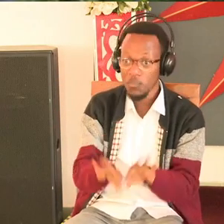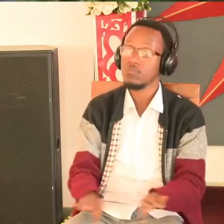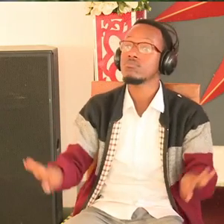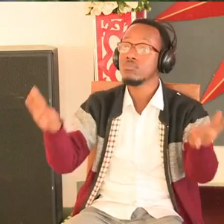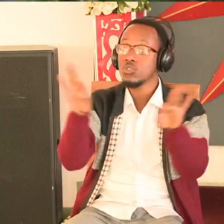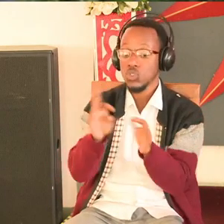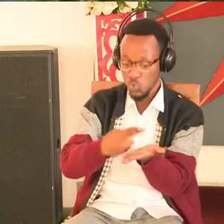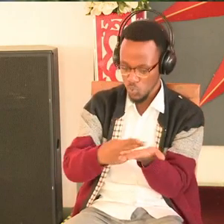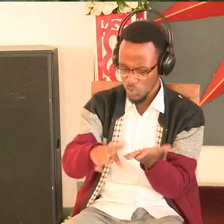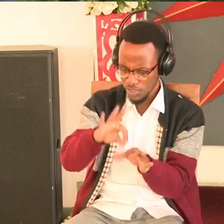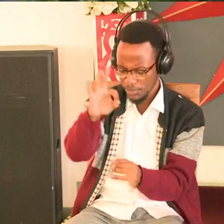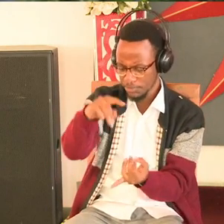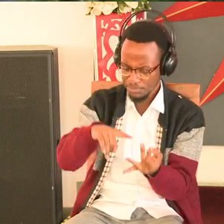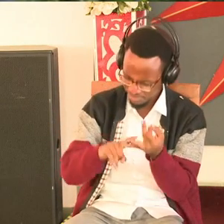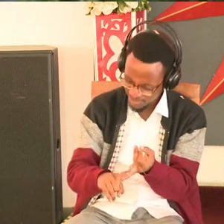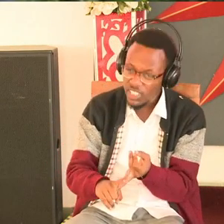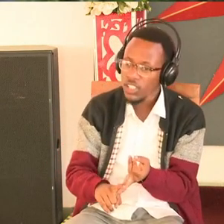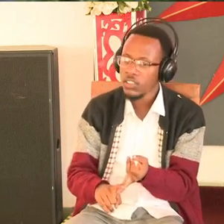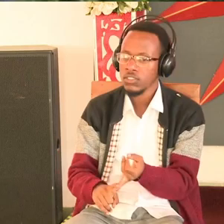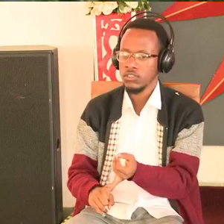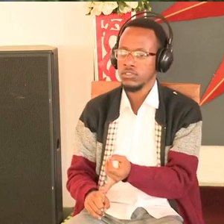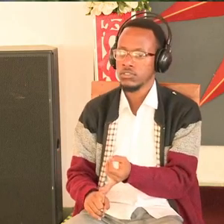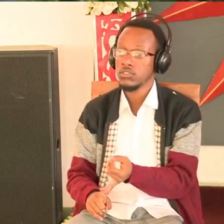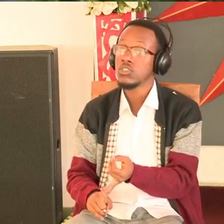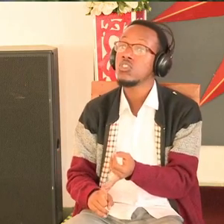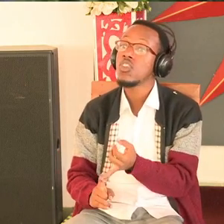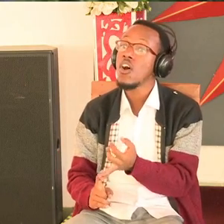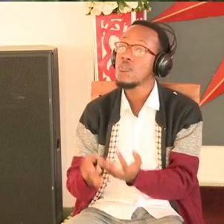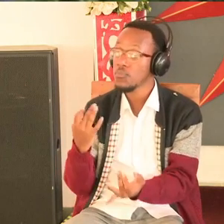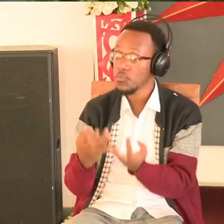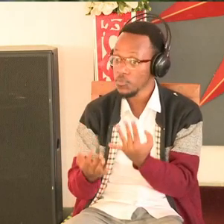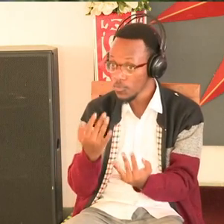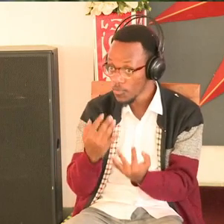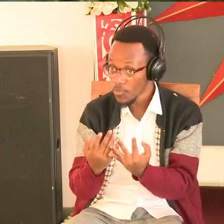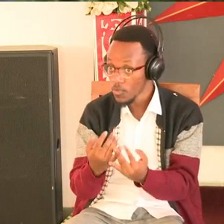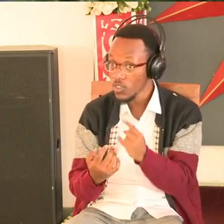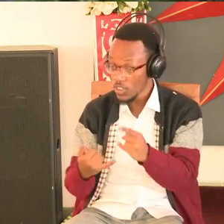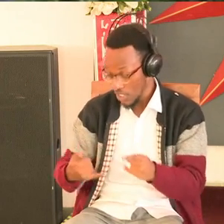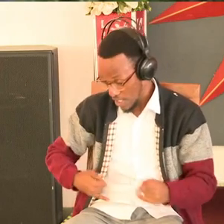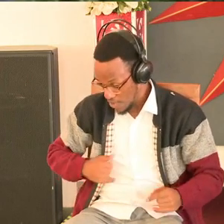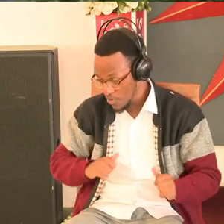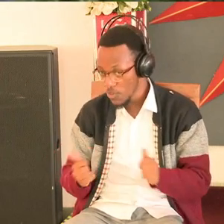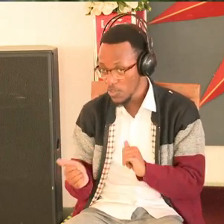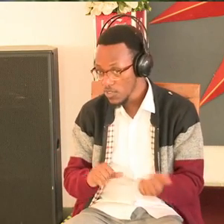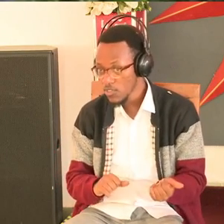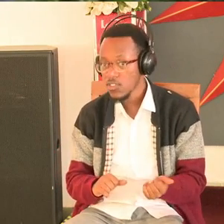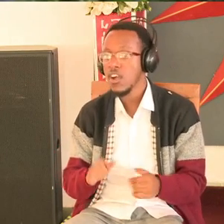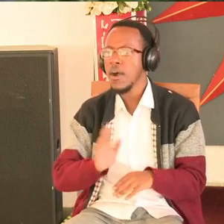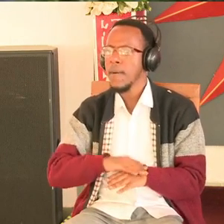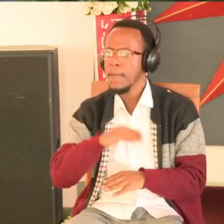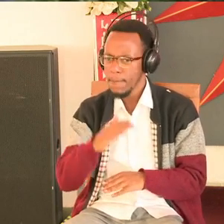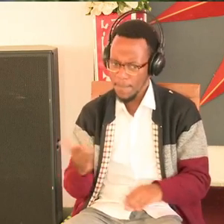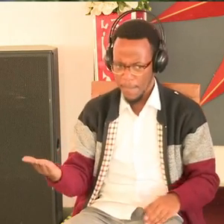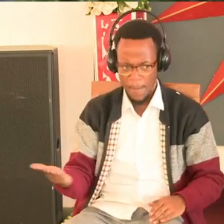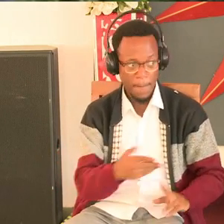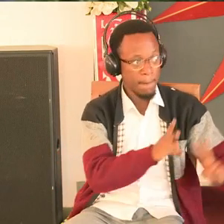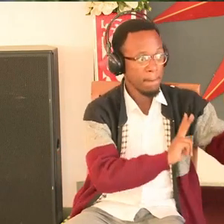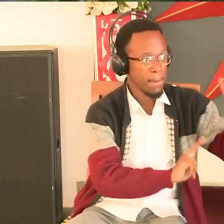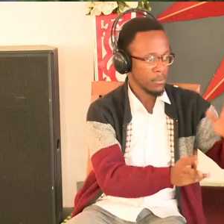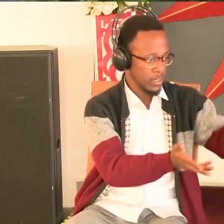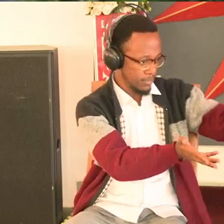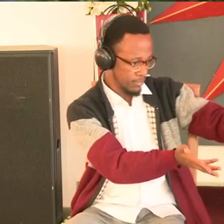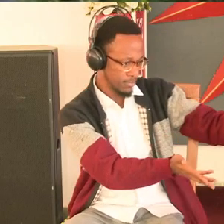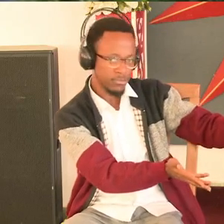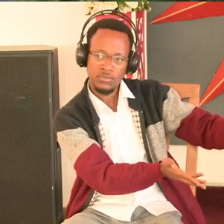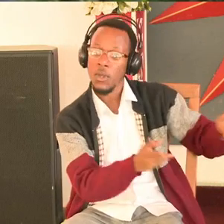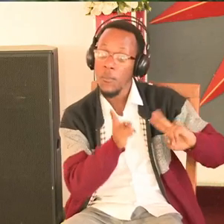umwuka wera ndetse n'umuriro. Il a ainsi pu présenter au Seigneur un peuple bien